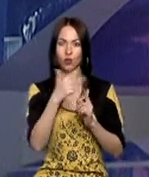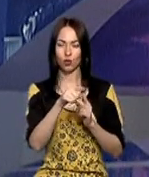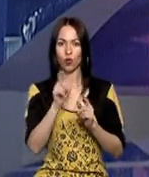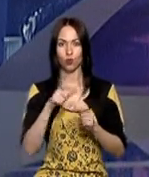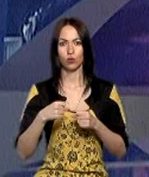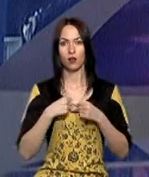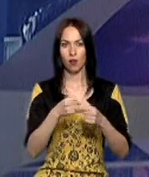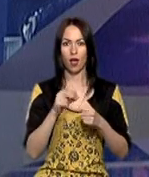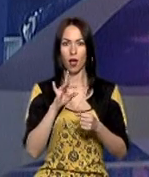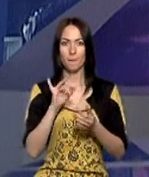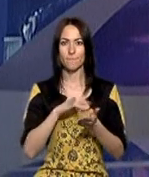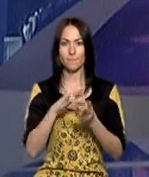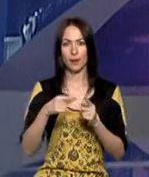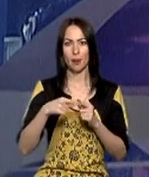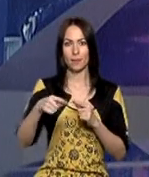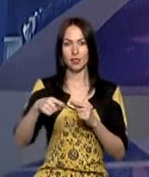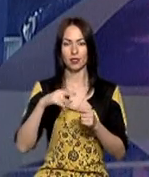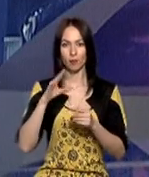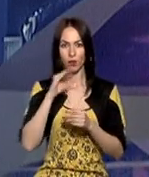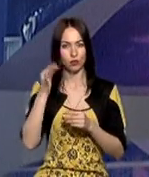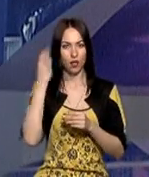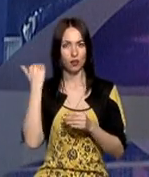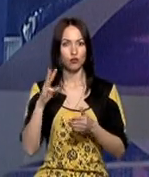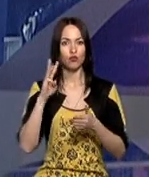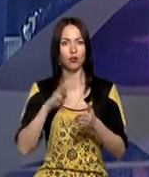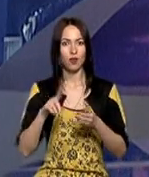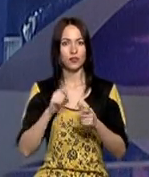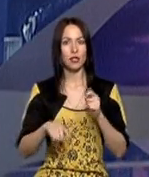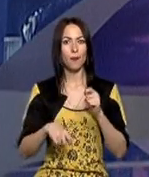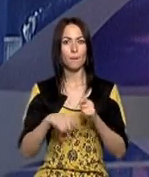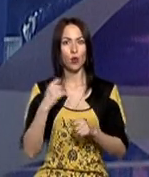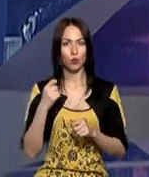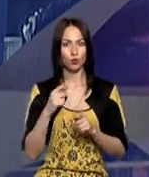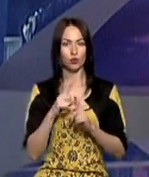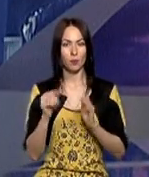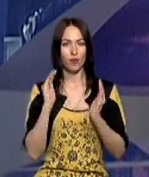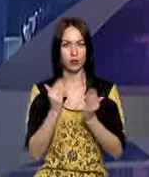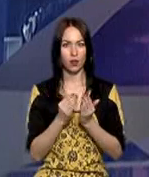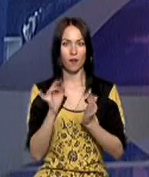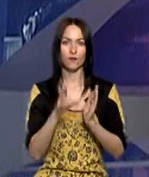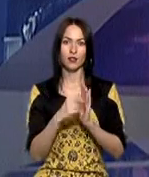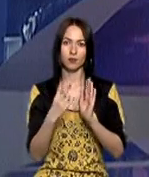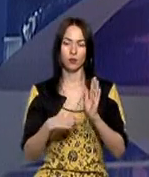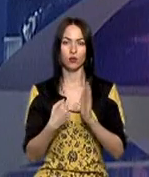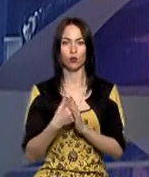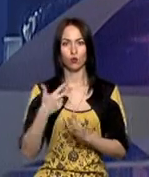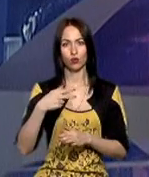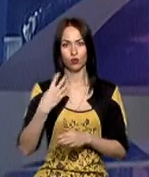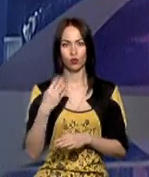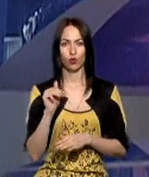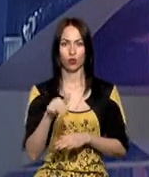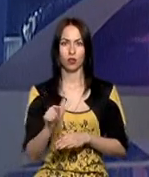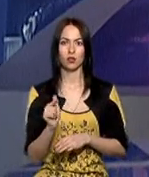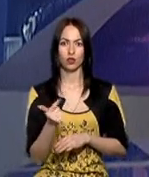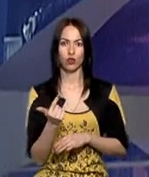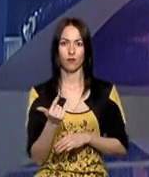возили людей приміським маршрутом. Нагадаємо, штрафи за порушення правил дотримання карантину від 17 до 34 тисяч